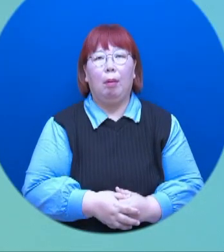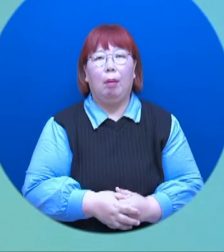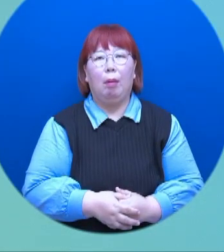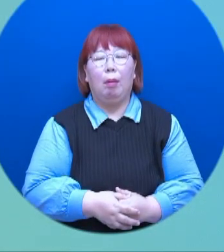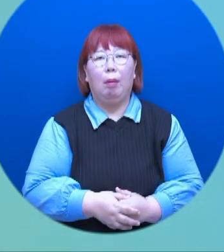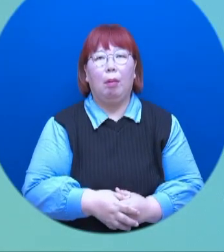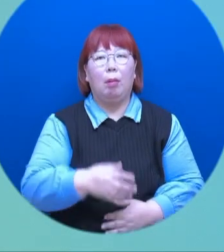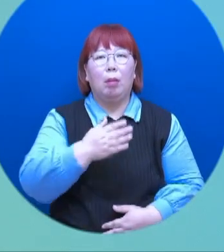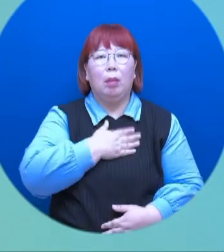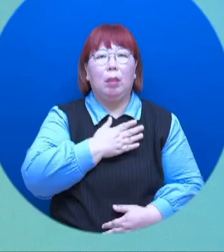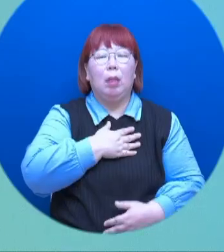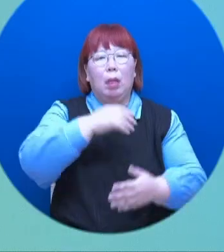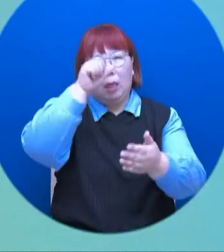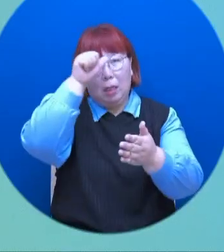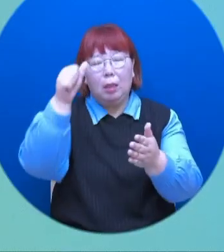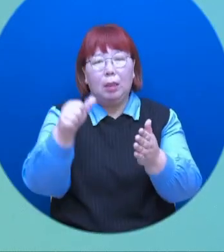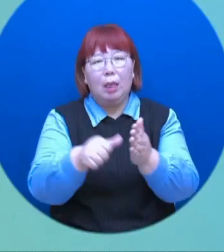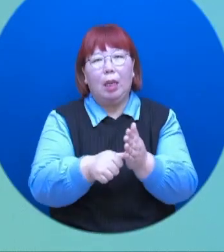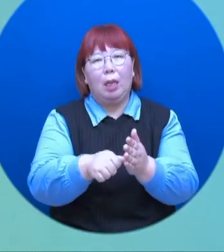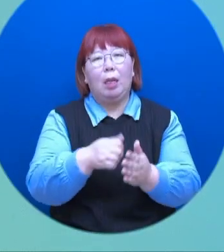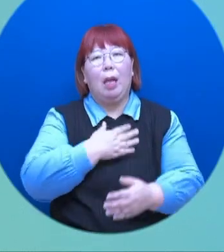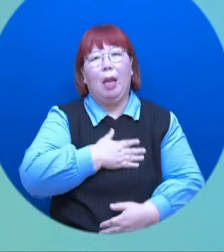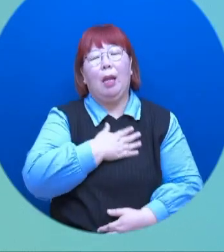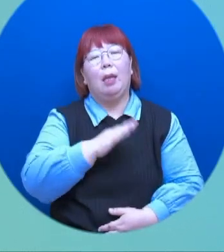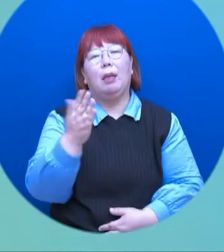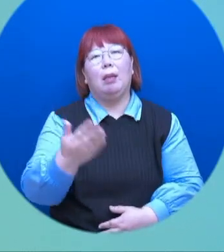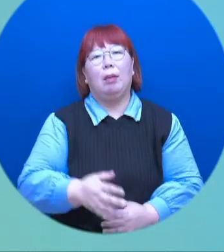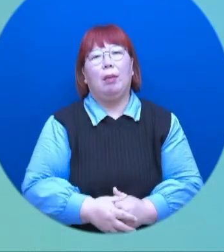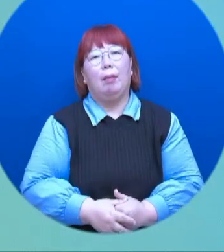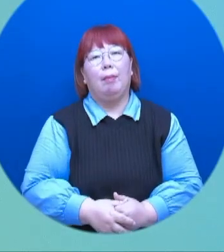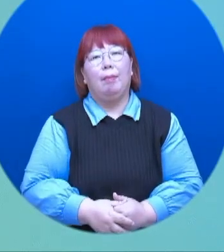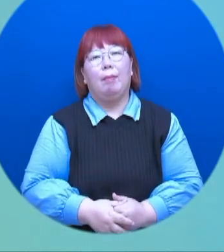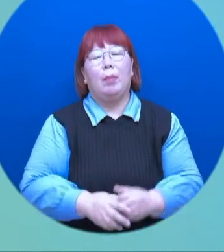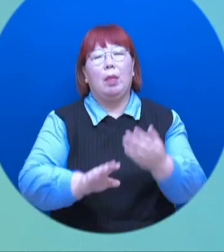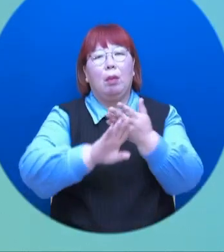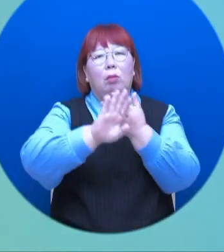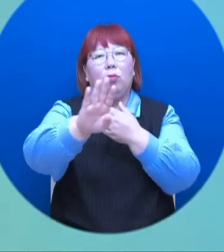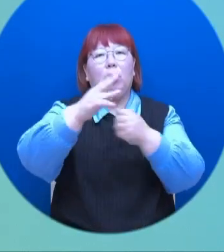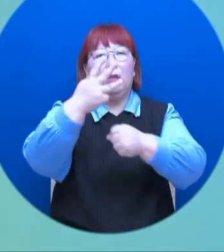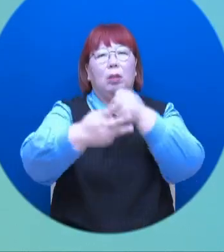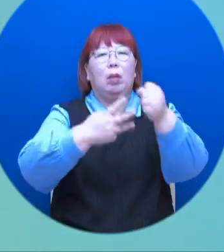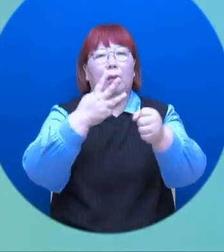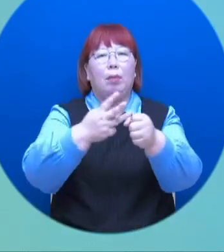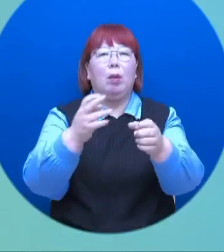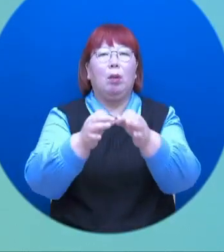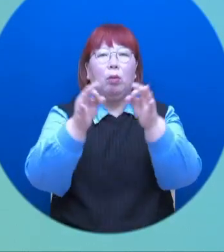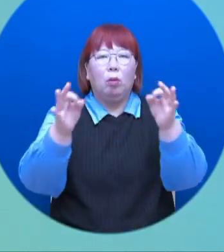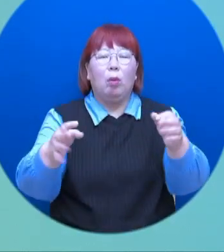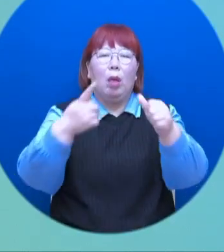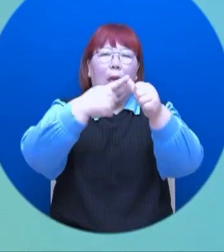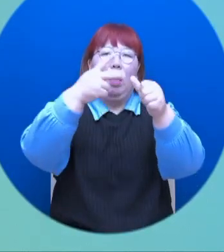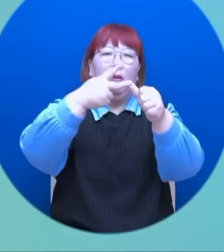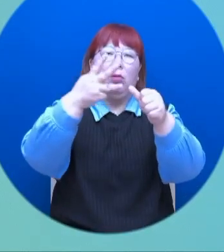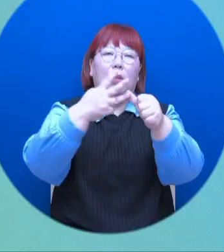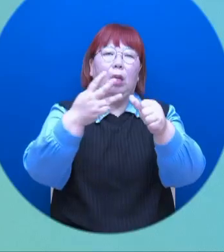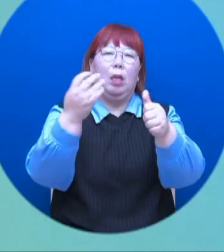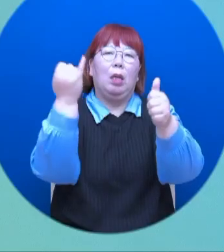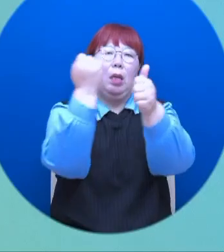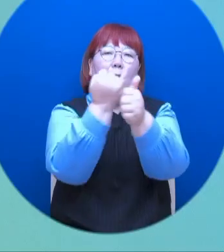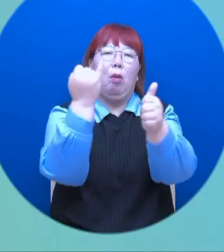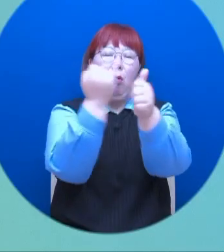자기의 인생이 그렇다는 걸 알게 된 거예요. 그 후에 3년 동안 아버지가 3번이나 장가를 들었대요.